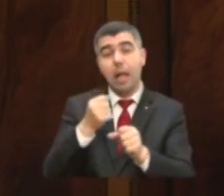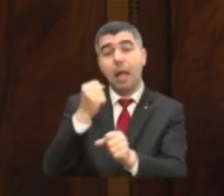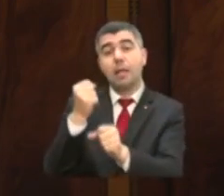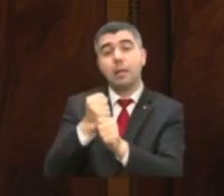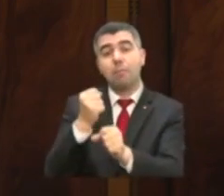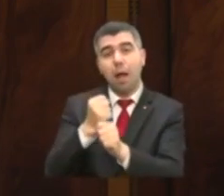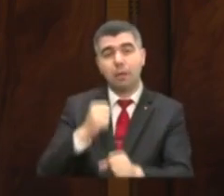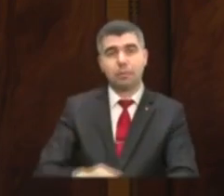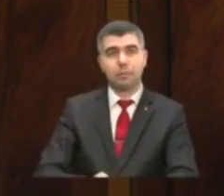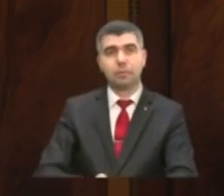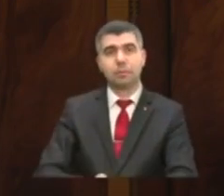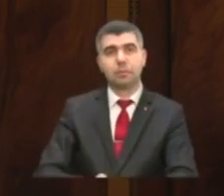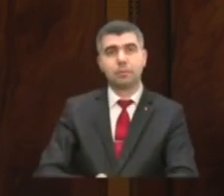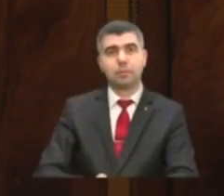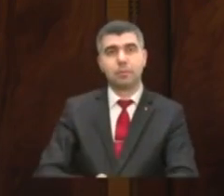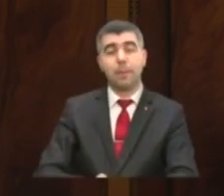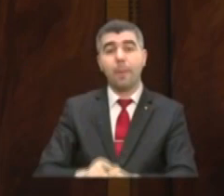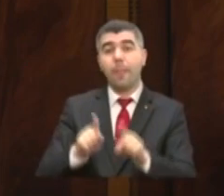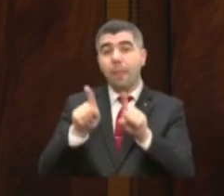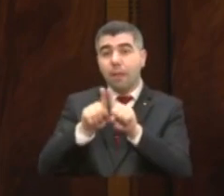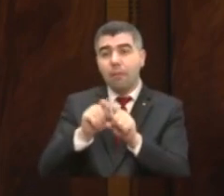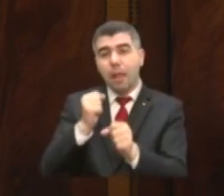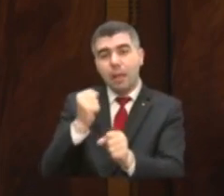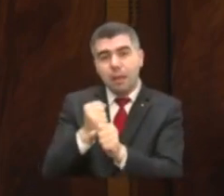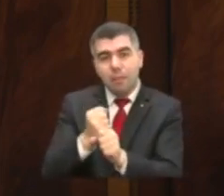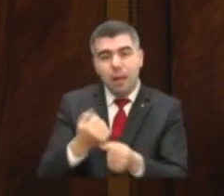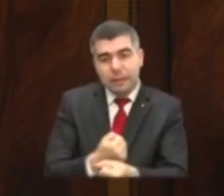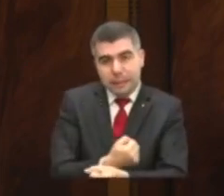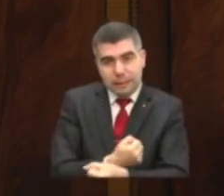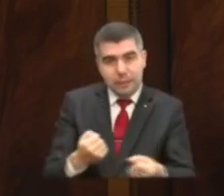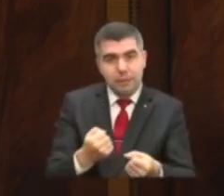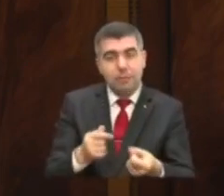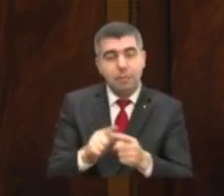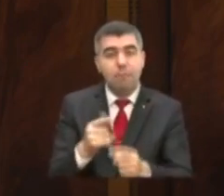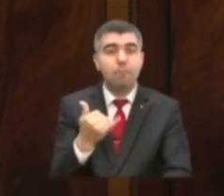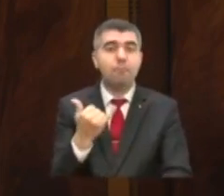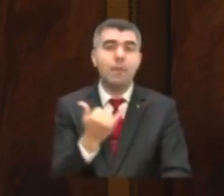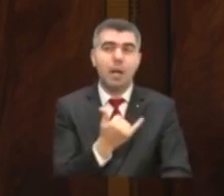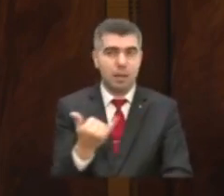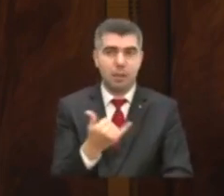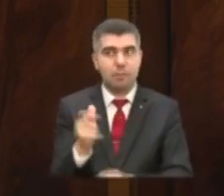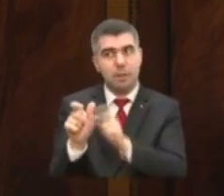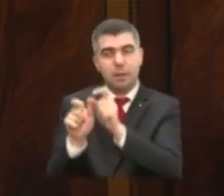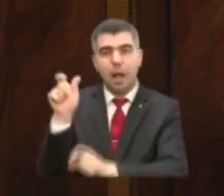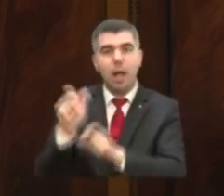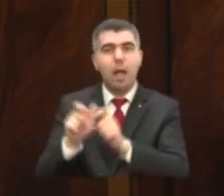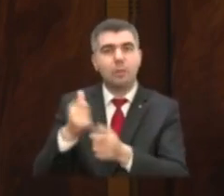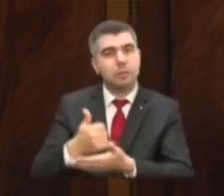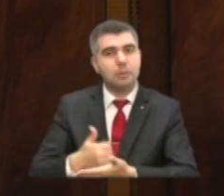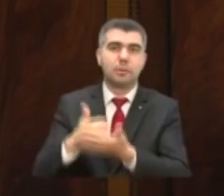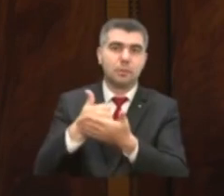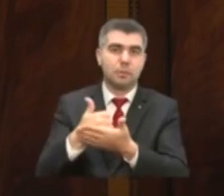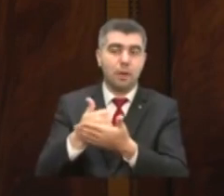وهو التشغيل هو أكبر مدخل لمحاربة الهشاشة، أكبر مدخل للعيش الكريم،